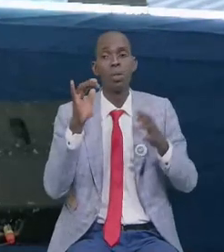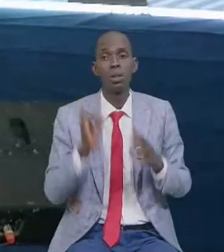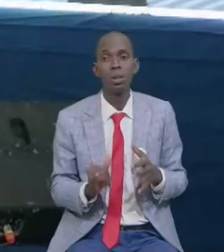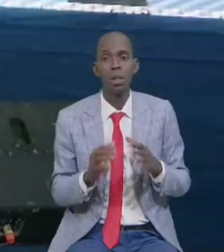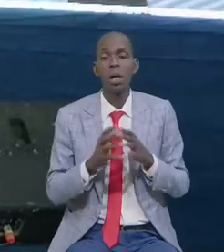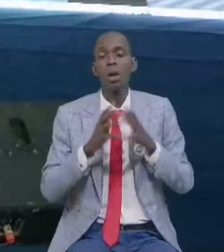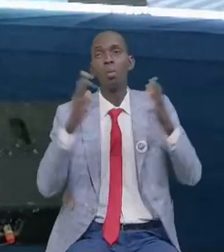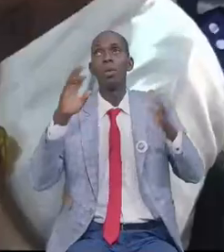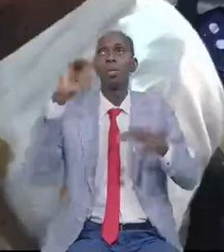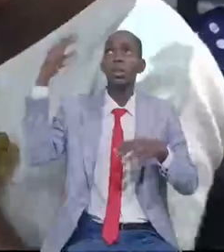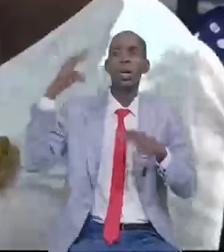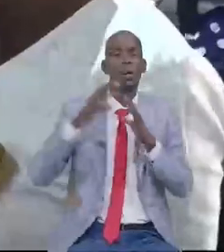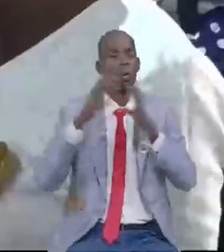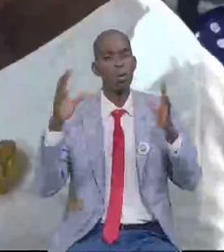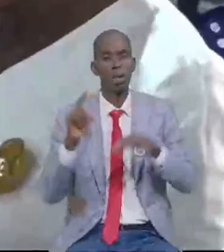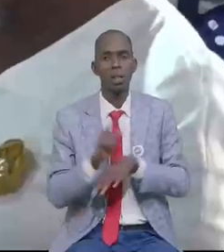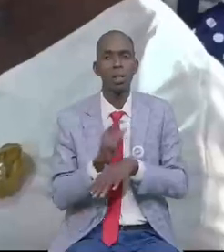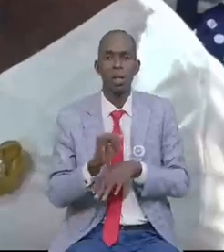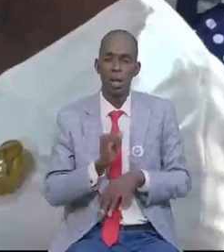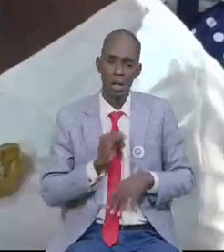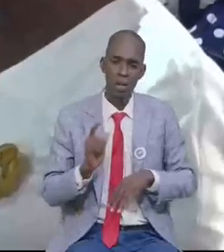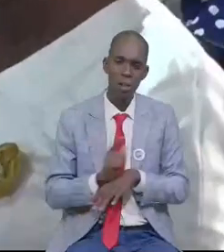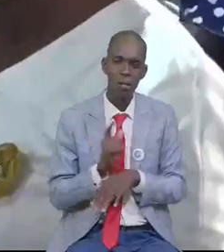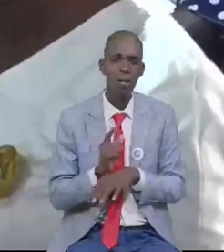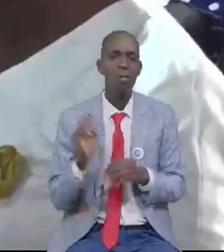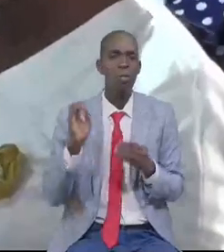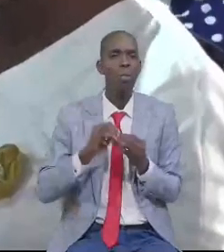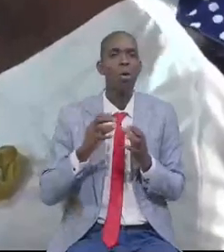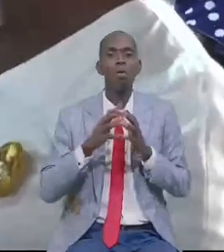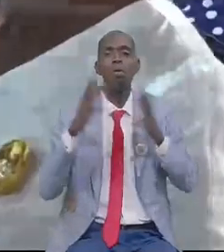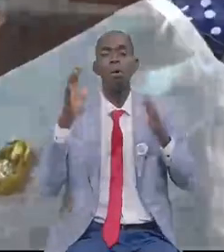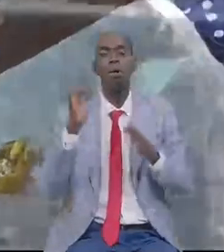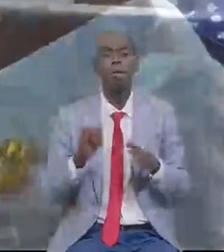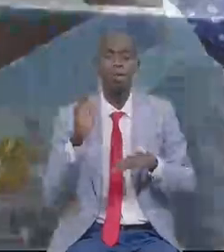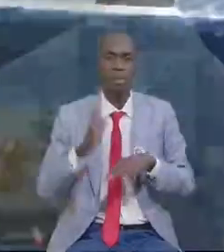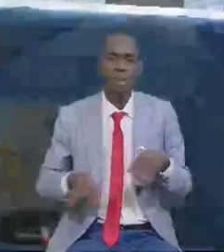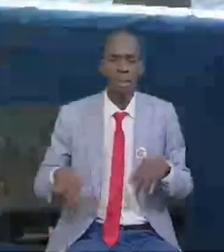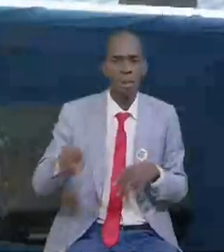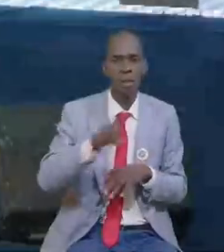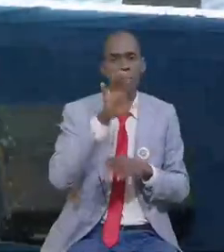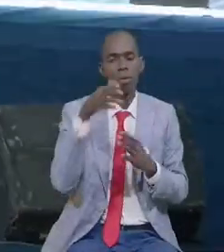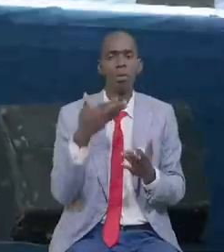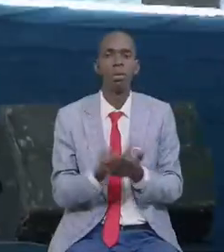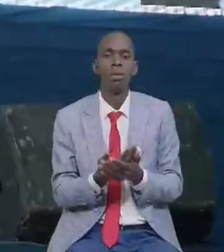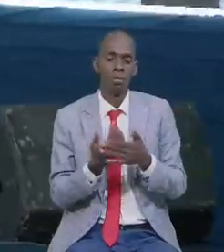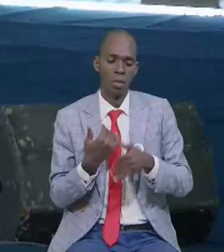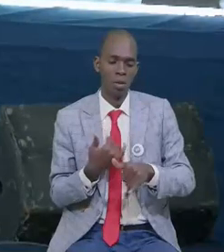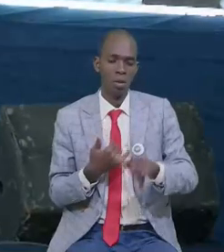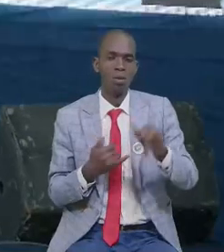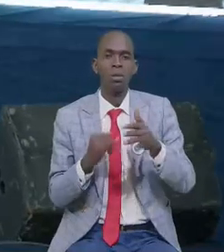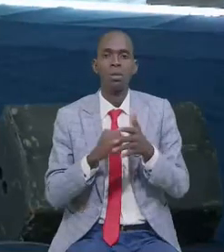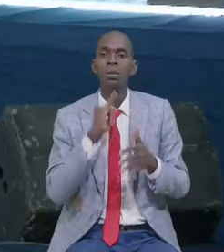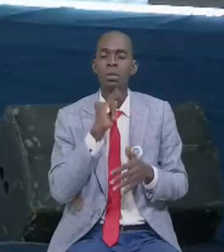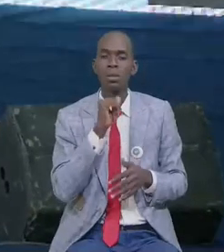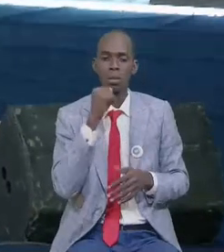tous, abondamment. J'ai travaillé plus que tous. Non, pas moi toutefois,